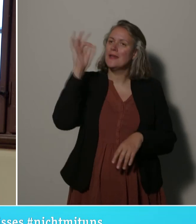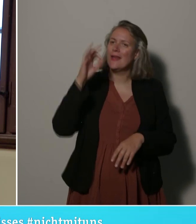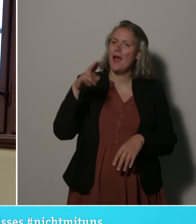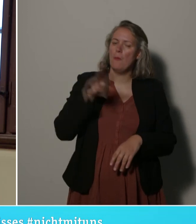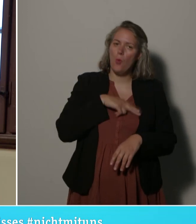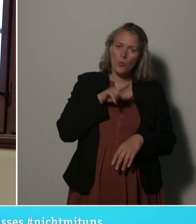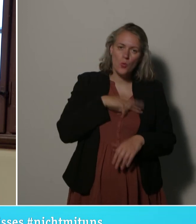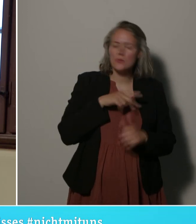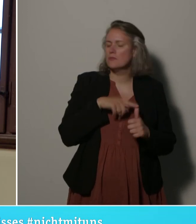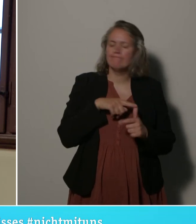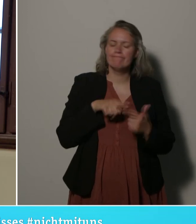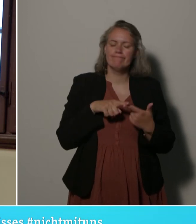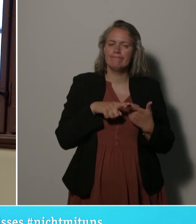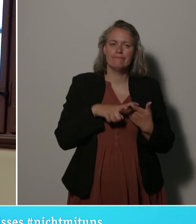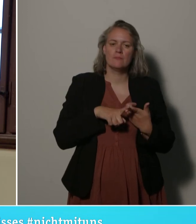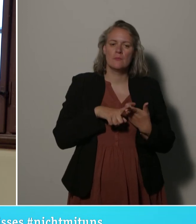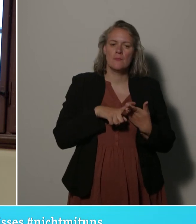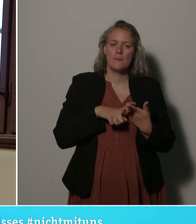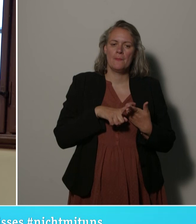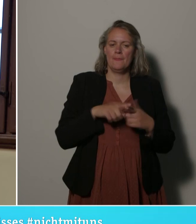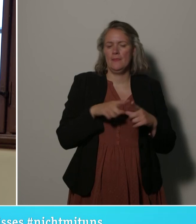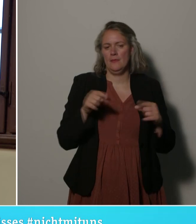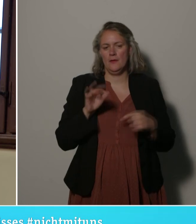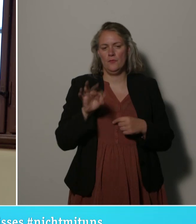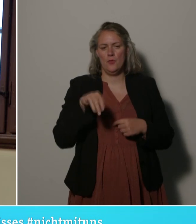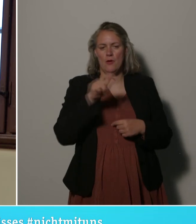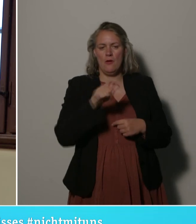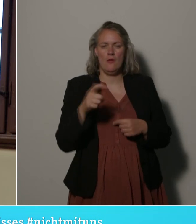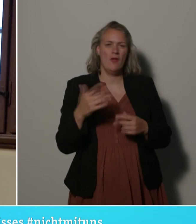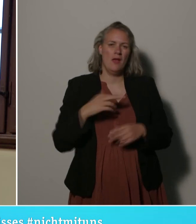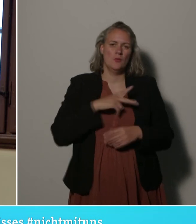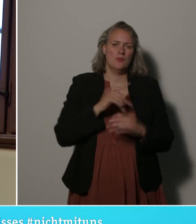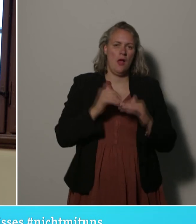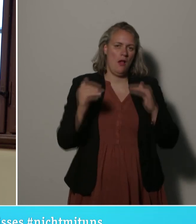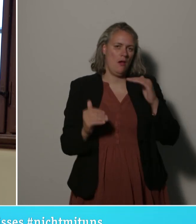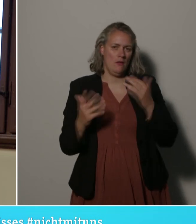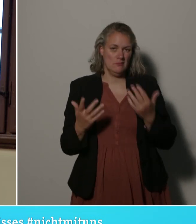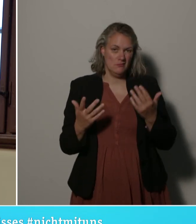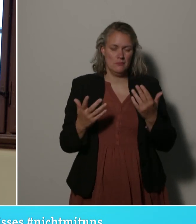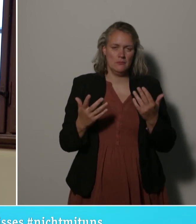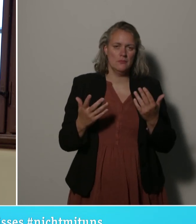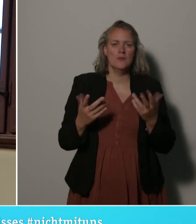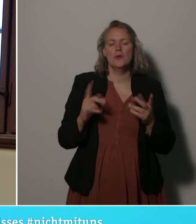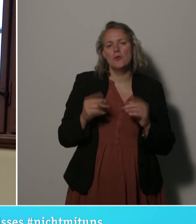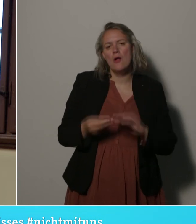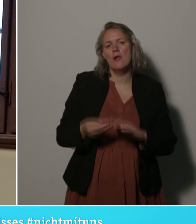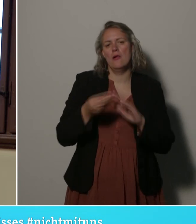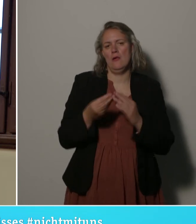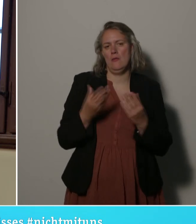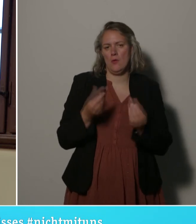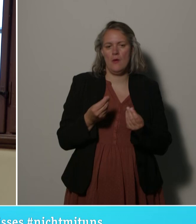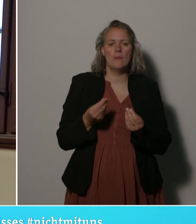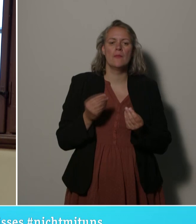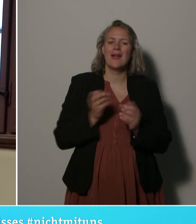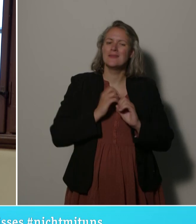um Tickets für möglicherweise sozial Benachteiligte, die subventioniert werden sollen, sondern da geht es